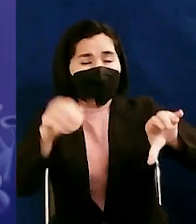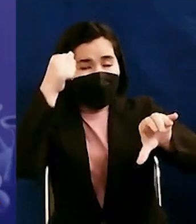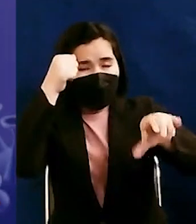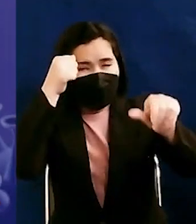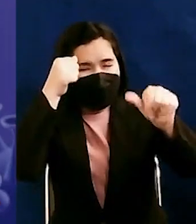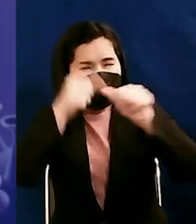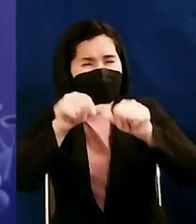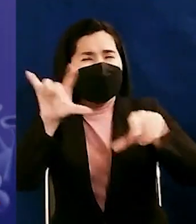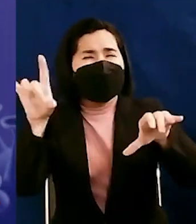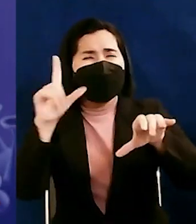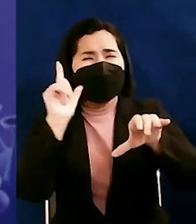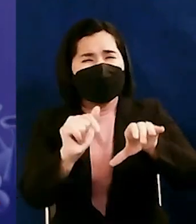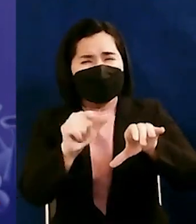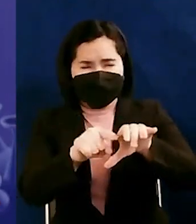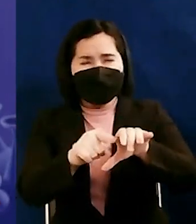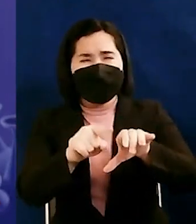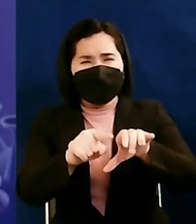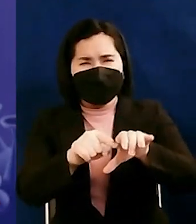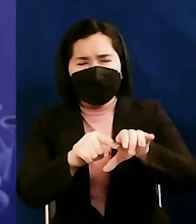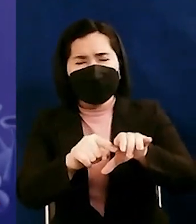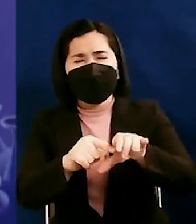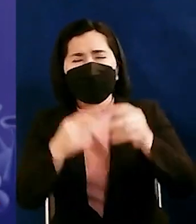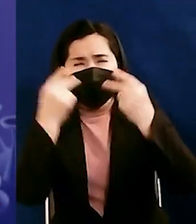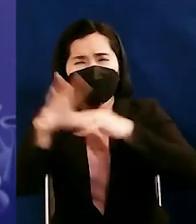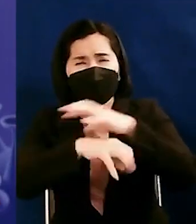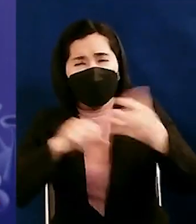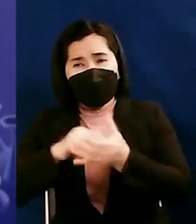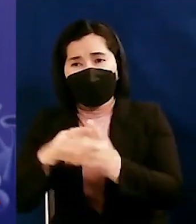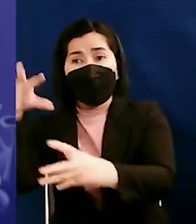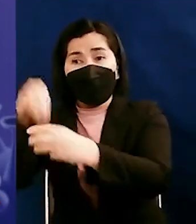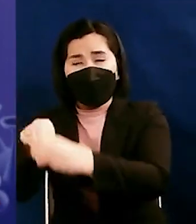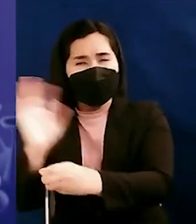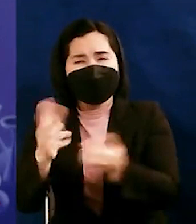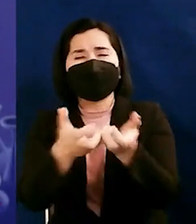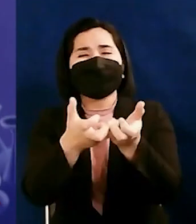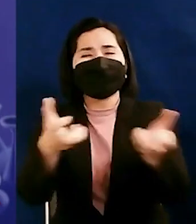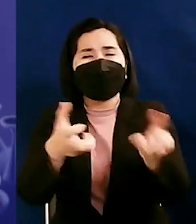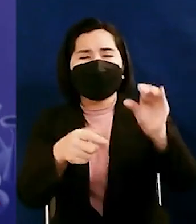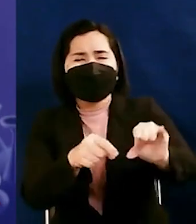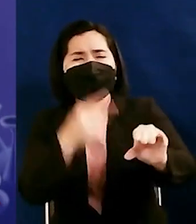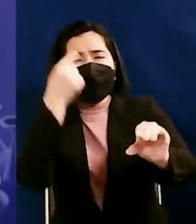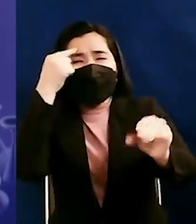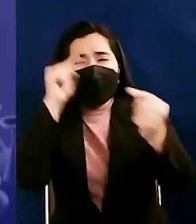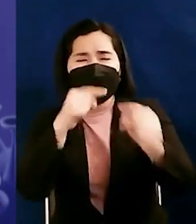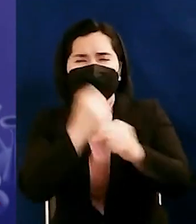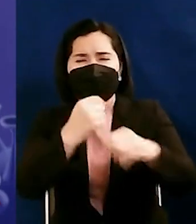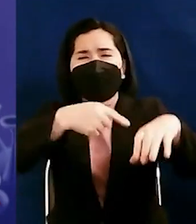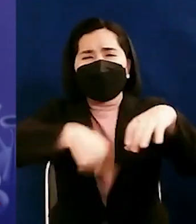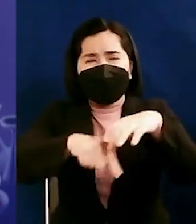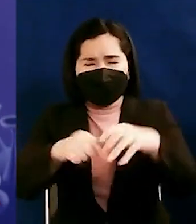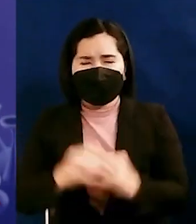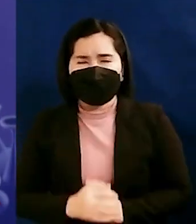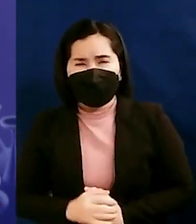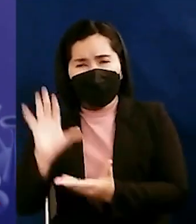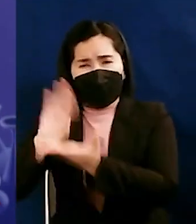เซิร์ฟเวอร์ที่แยกออกมาต่างหากนะครับแล้วก็เป็นเซิร์ฟเวอร์ที่ใช้สำหรับประสานงานภายในโรงพยาบาลไม่ได้เกี่ยวข้องกับเซิร์ฟเวอ